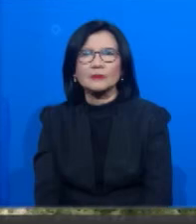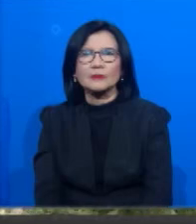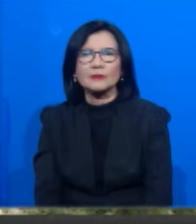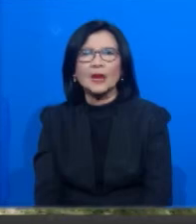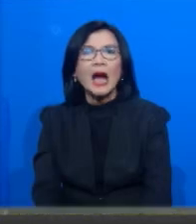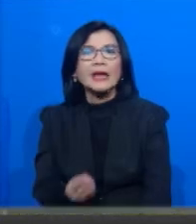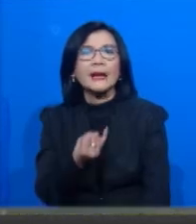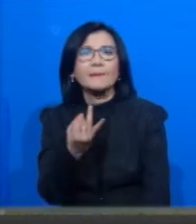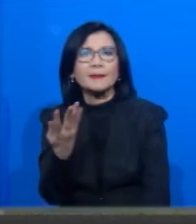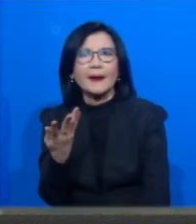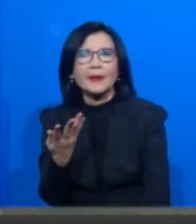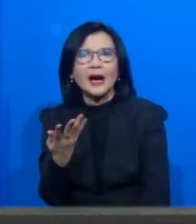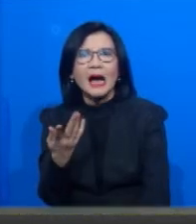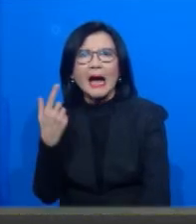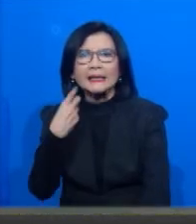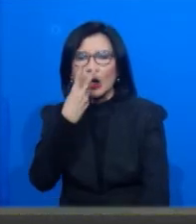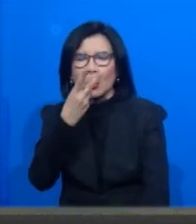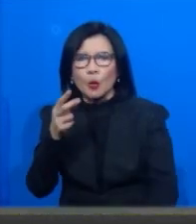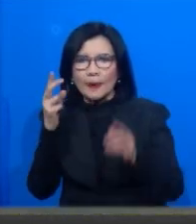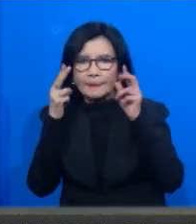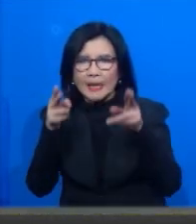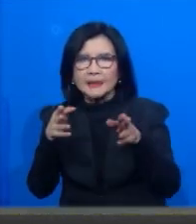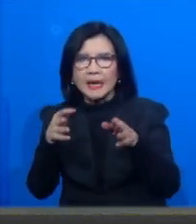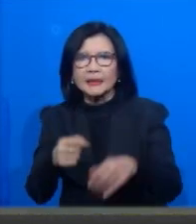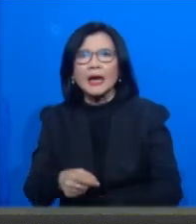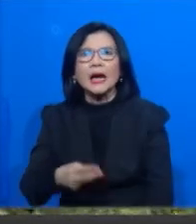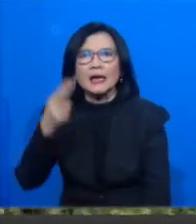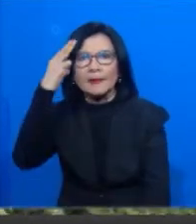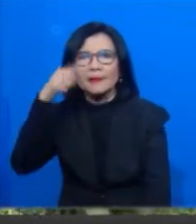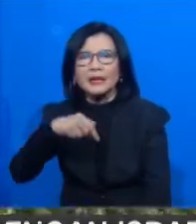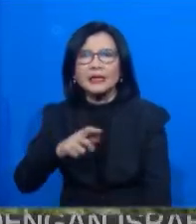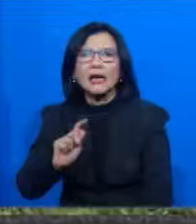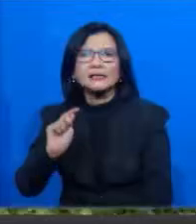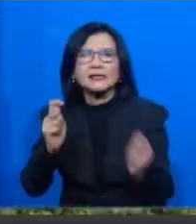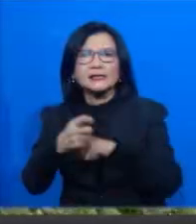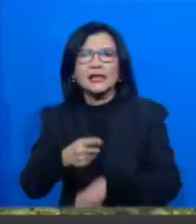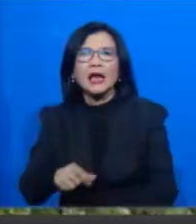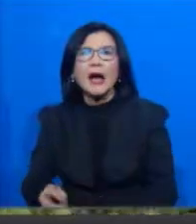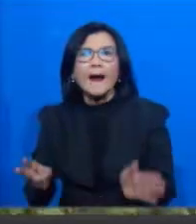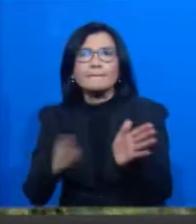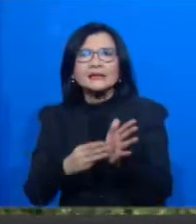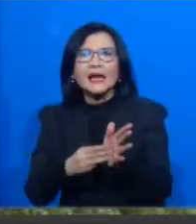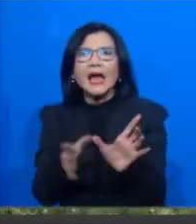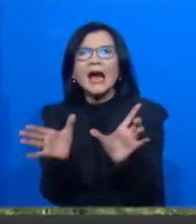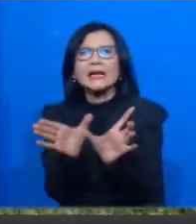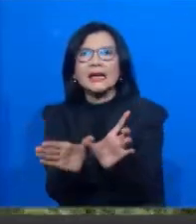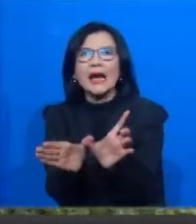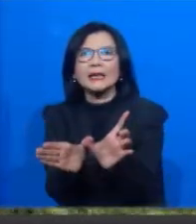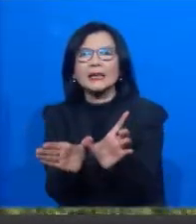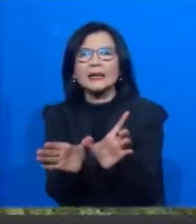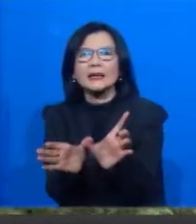Ada beberapa hal yang mengundang perhatian pada masa transisi kepemimpinan ini. Salah satunya soal nasib ibu kota